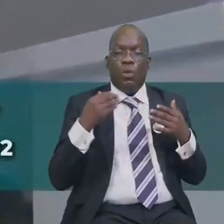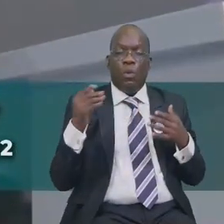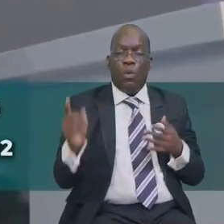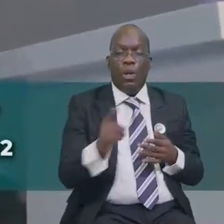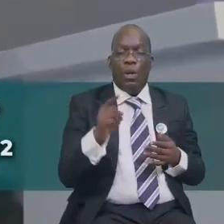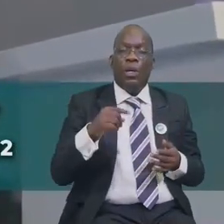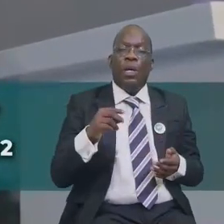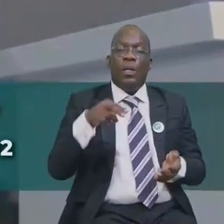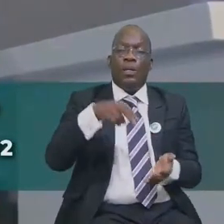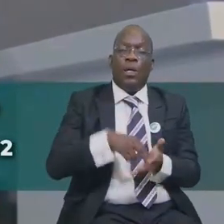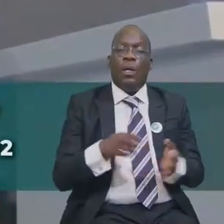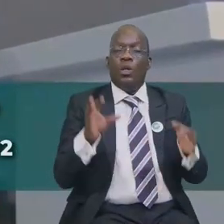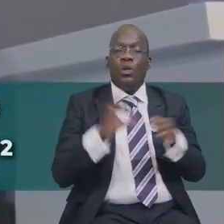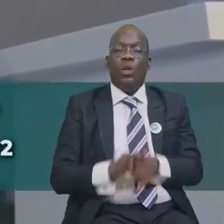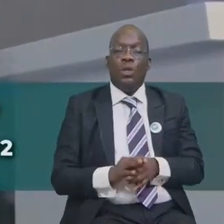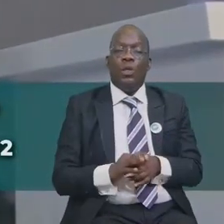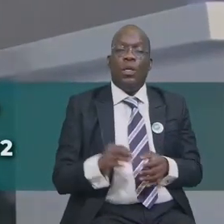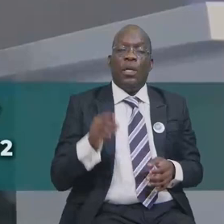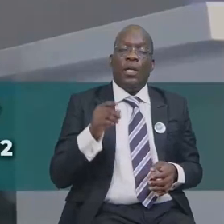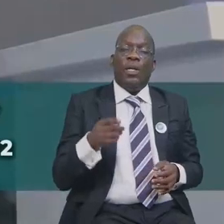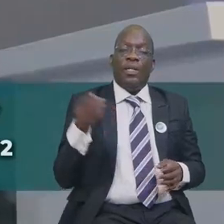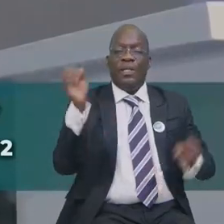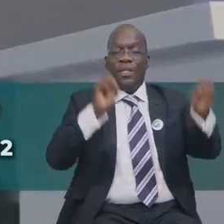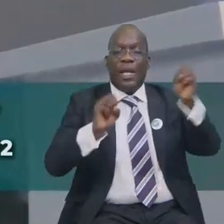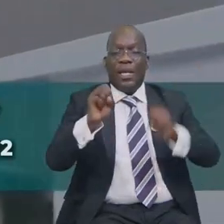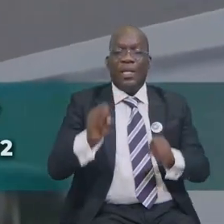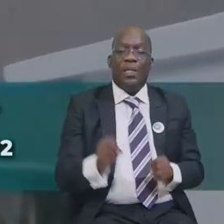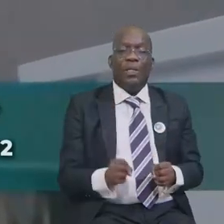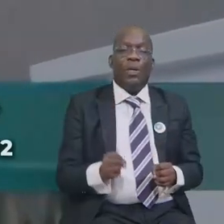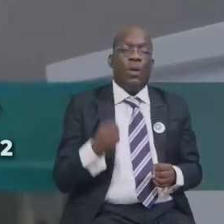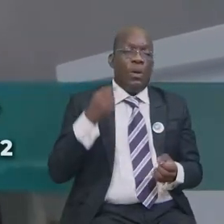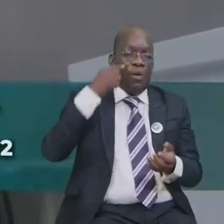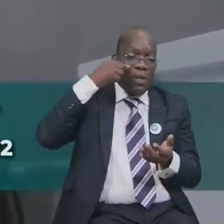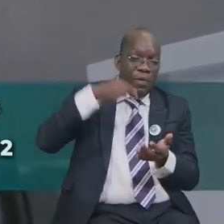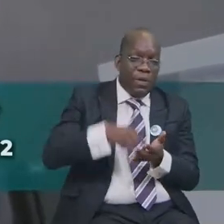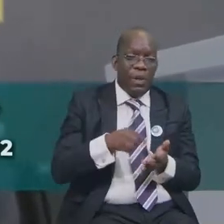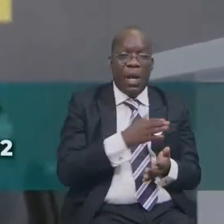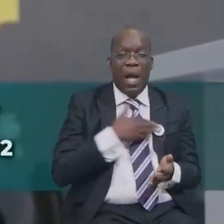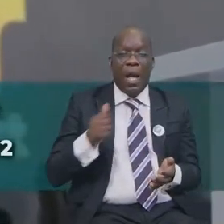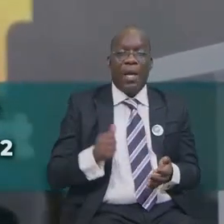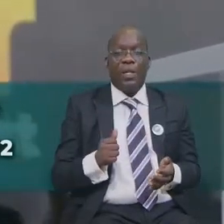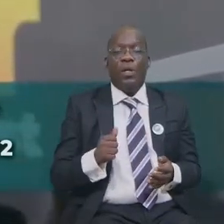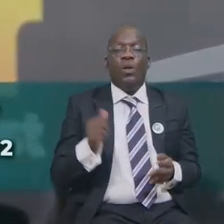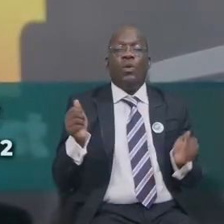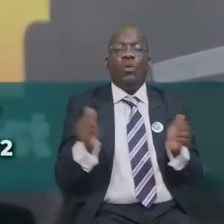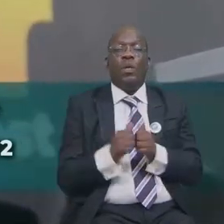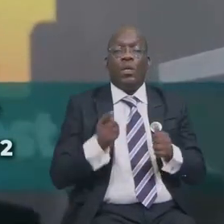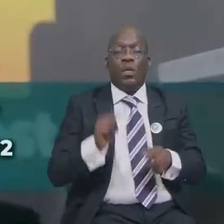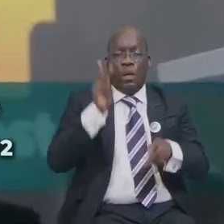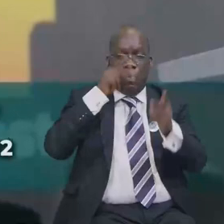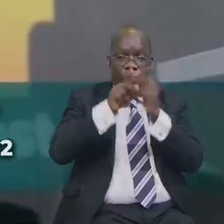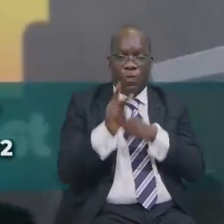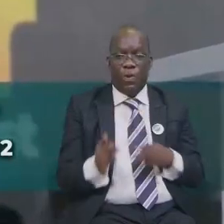a joint son observation scientifique et joint ça à ce